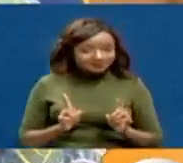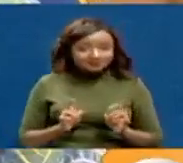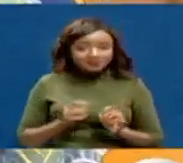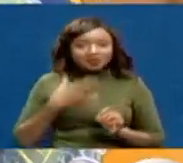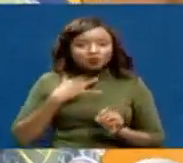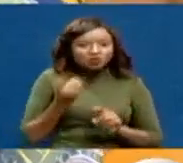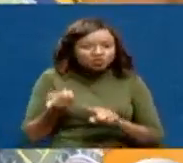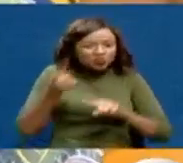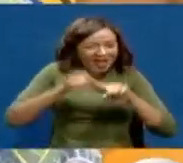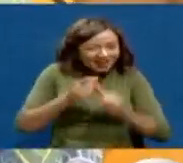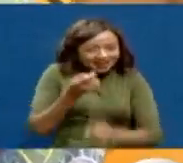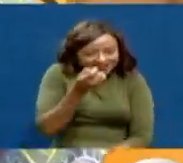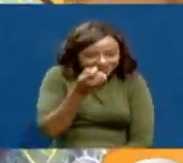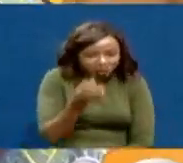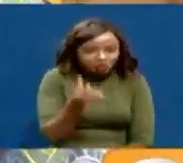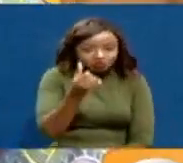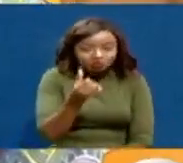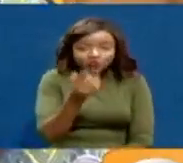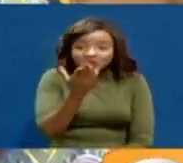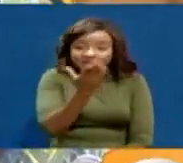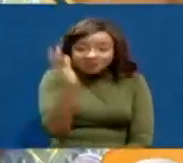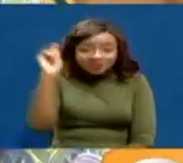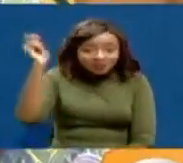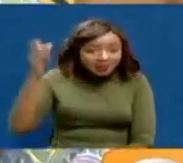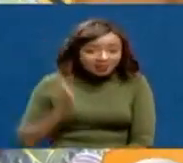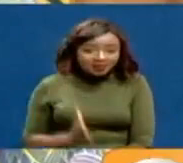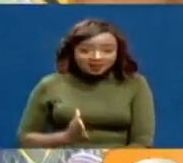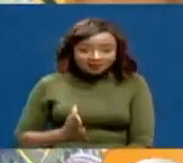kwa kuongeza machache. Wakenya wenzangu,